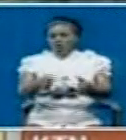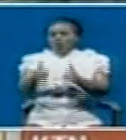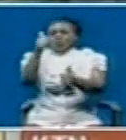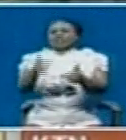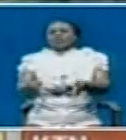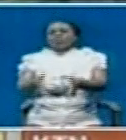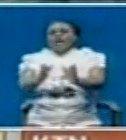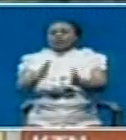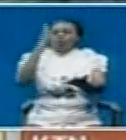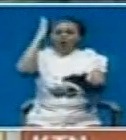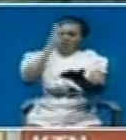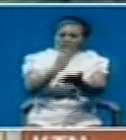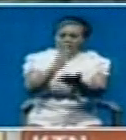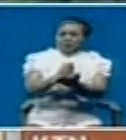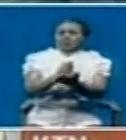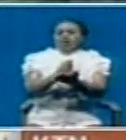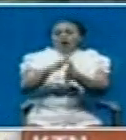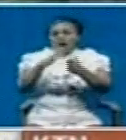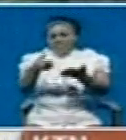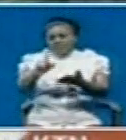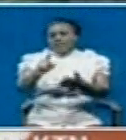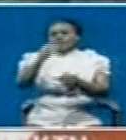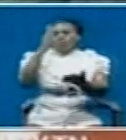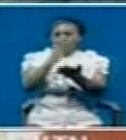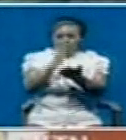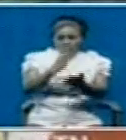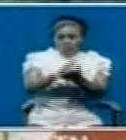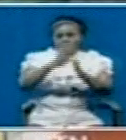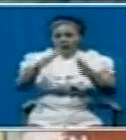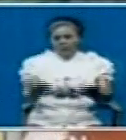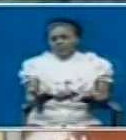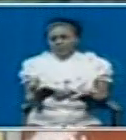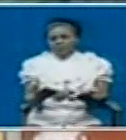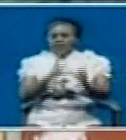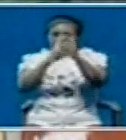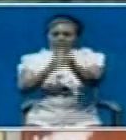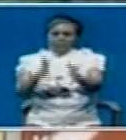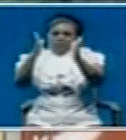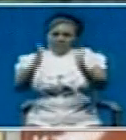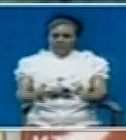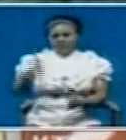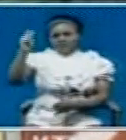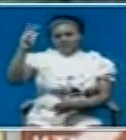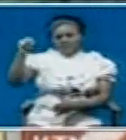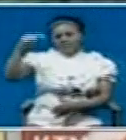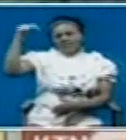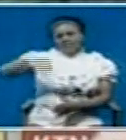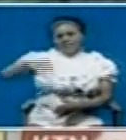itakayotumiwa kuthibitisha uhalisia wa wafanyikazi hao wa umma. Muhammad Mahmud, KTN